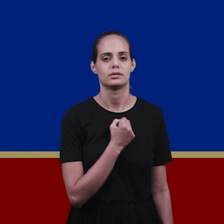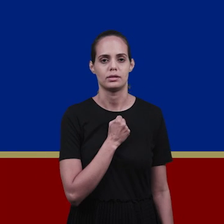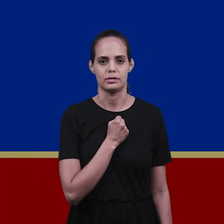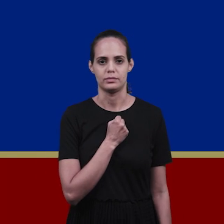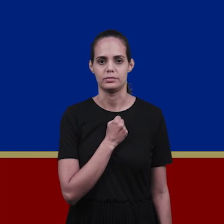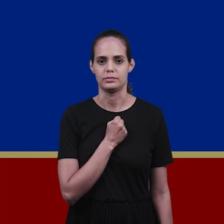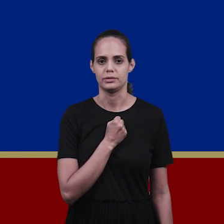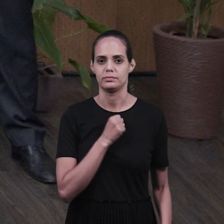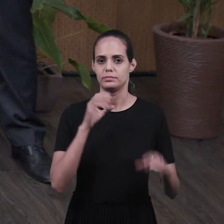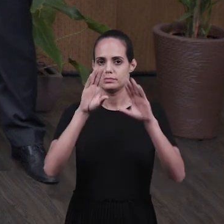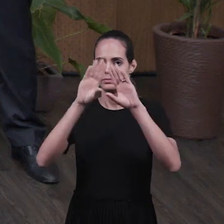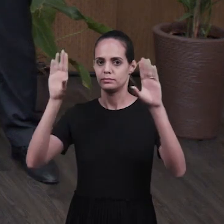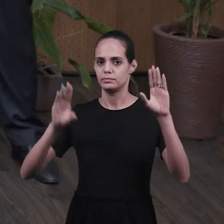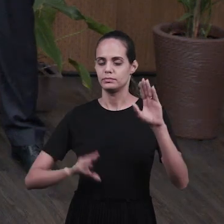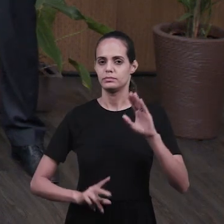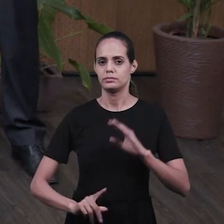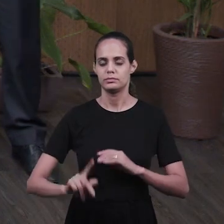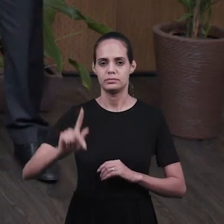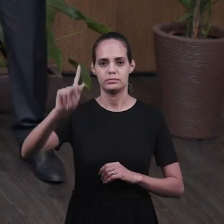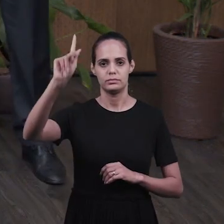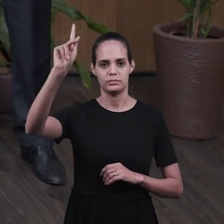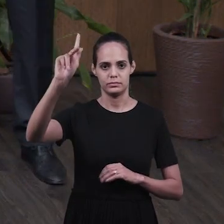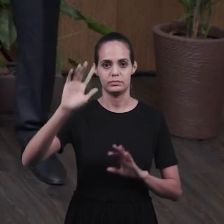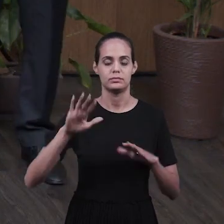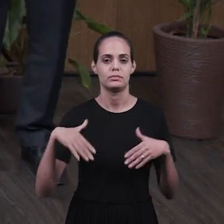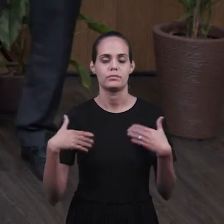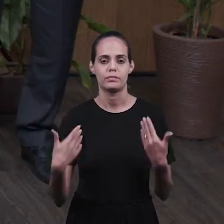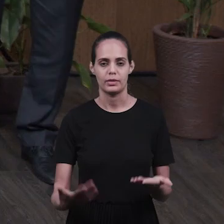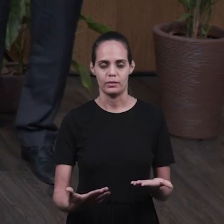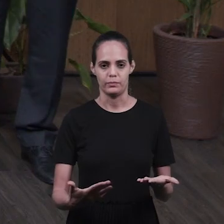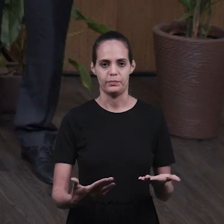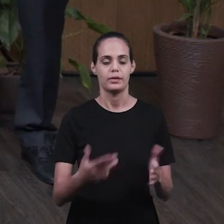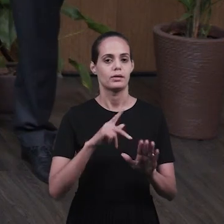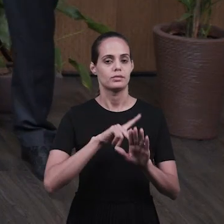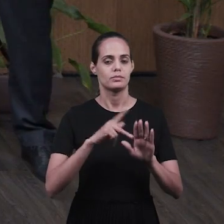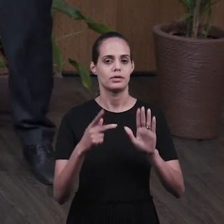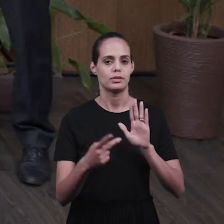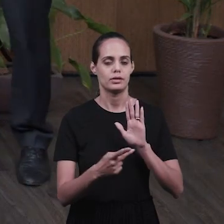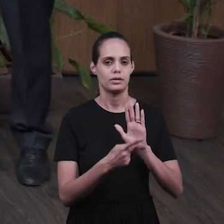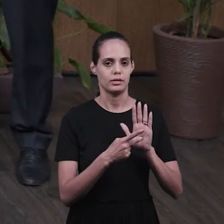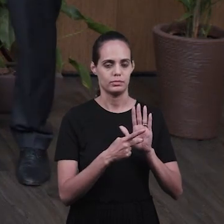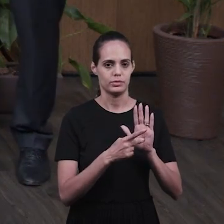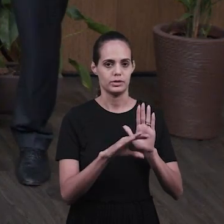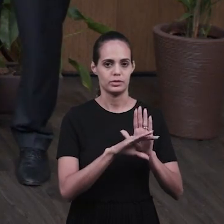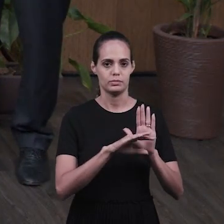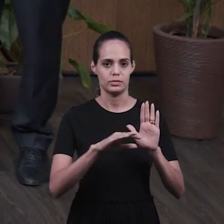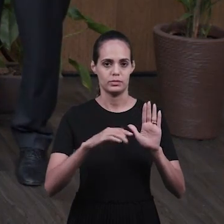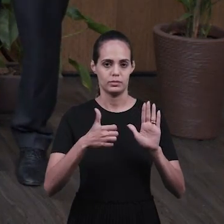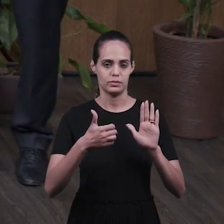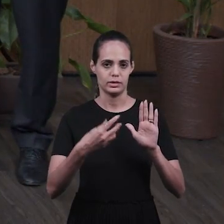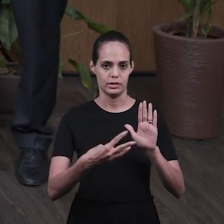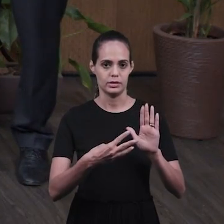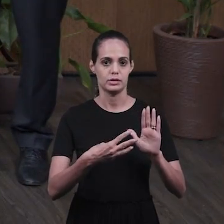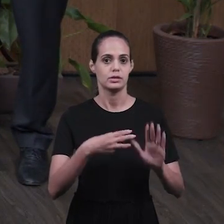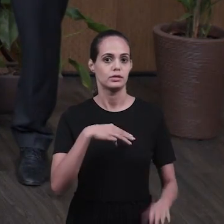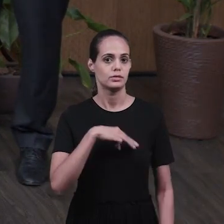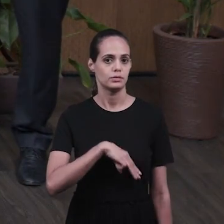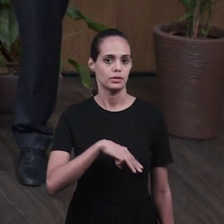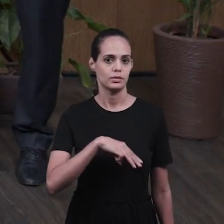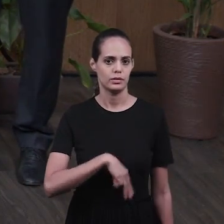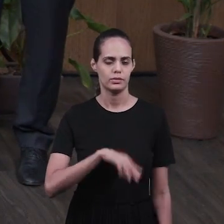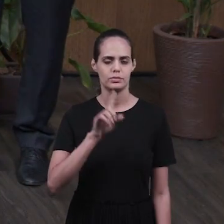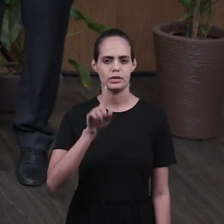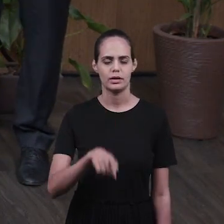l'éternité. Les paraboles qui se trouvent en Matthieu chapitre 13, cela est très